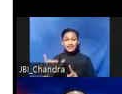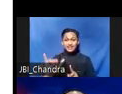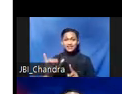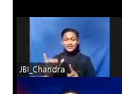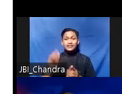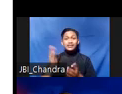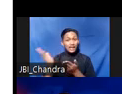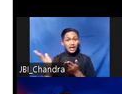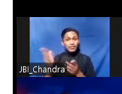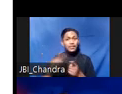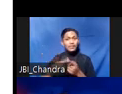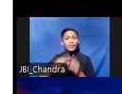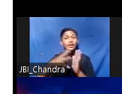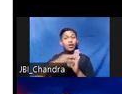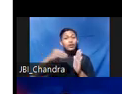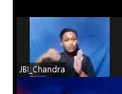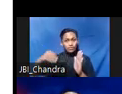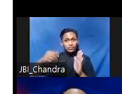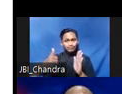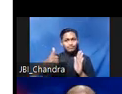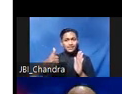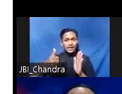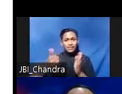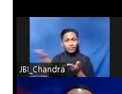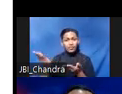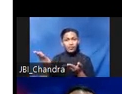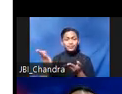saya Beri waktu 2 menit ya silakan